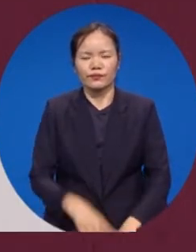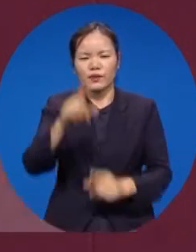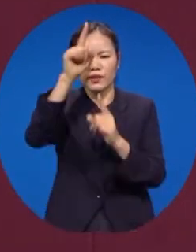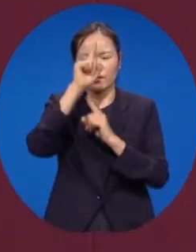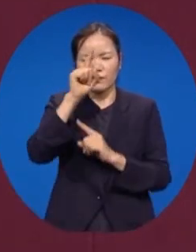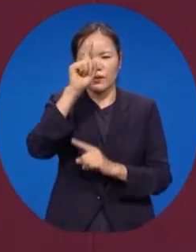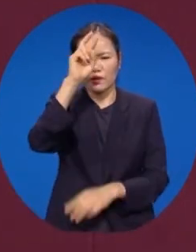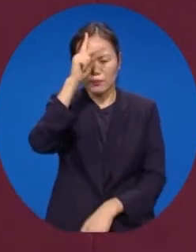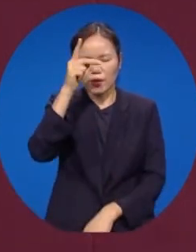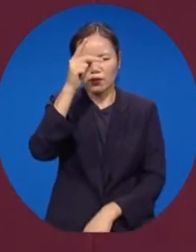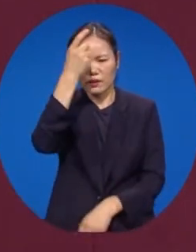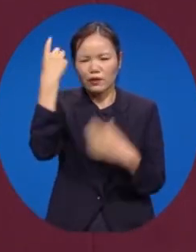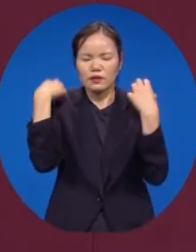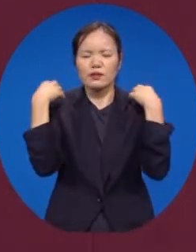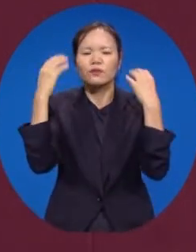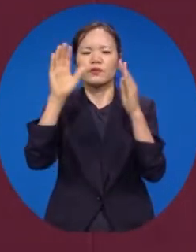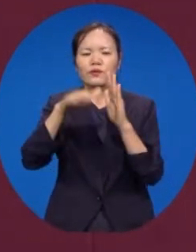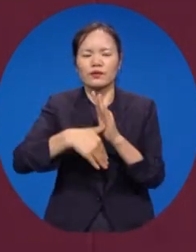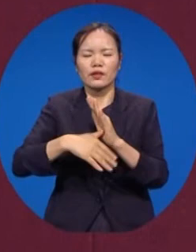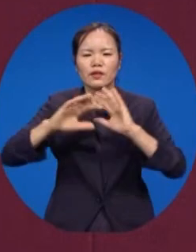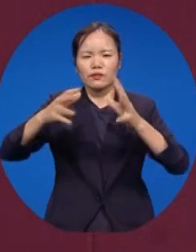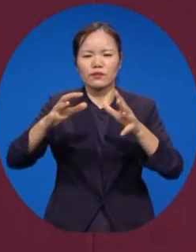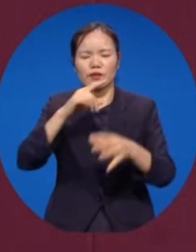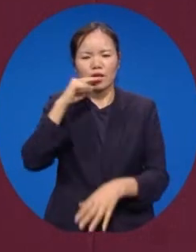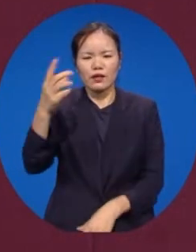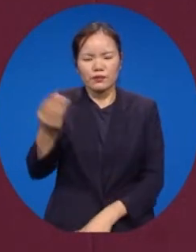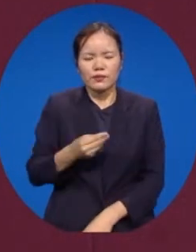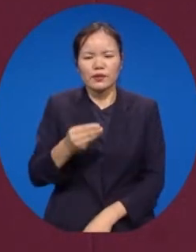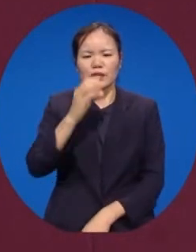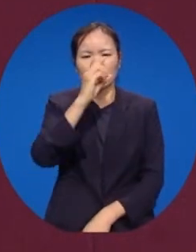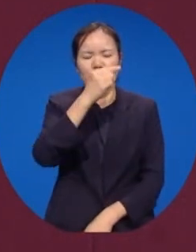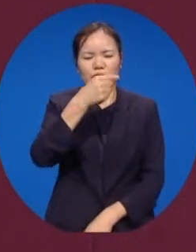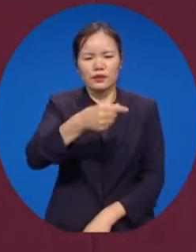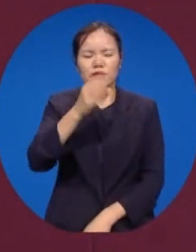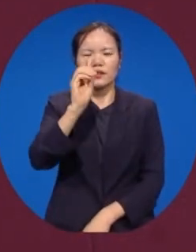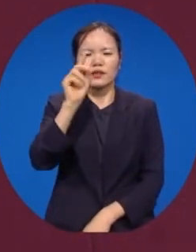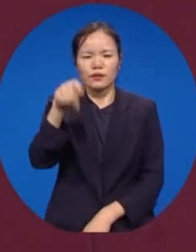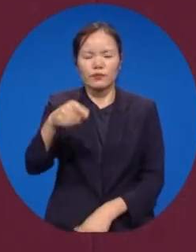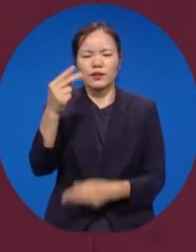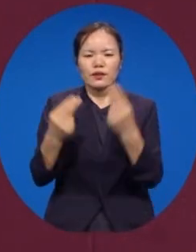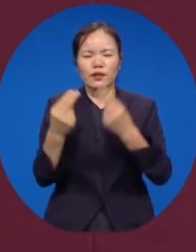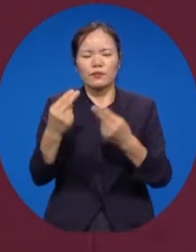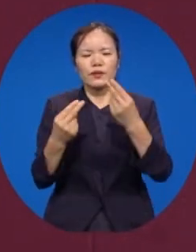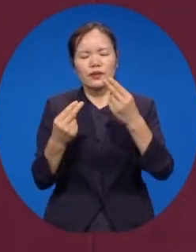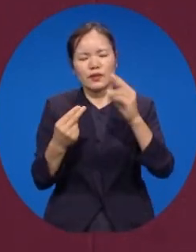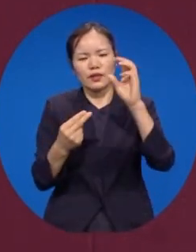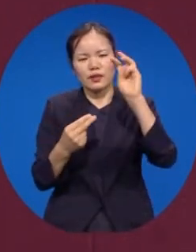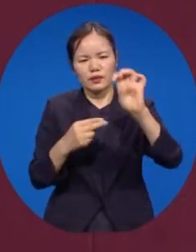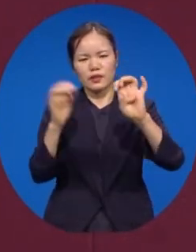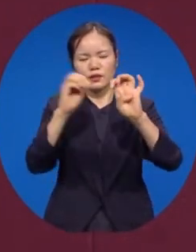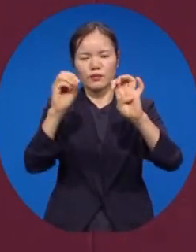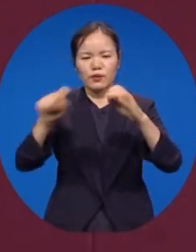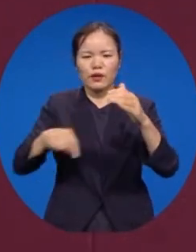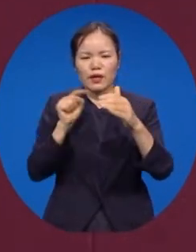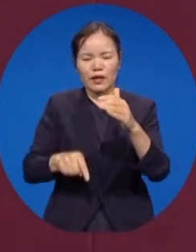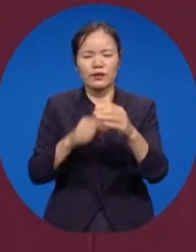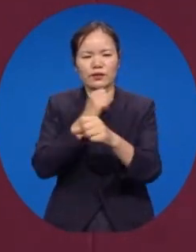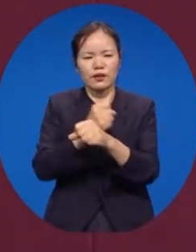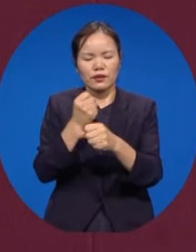이명박 박근혜 정부는 국가 채무를 GDP 대비 40% 이내로 맞추려고